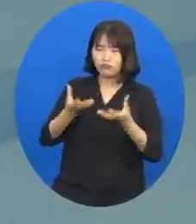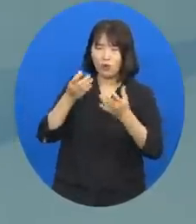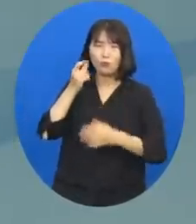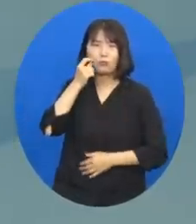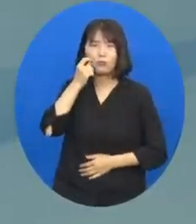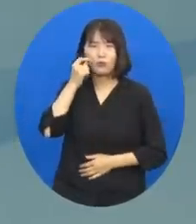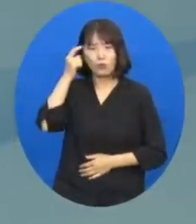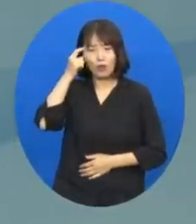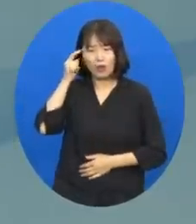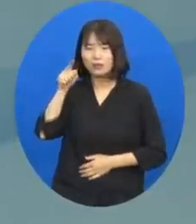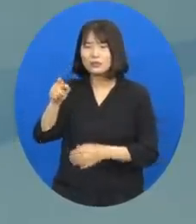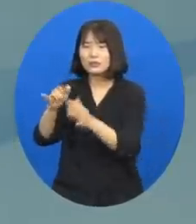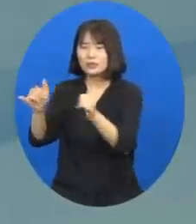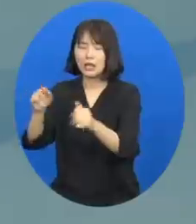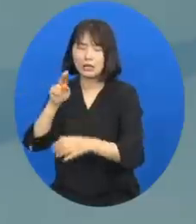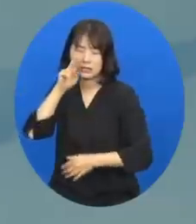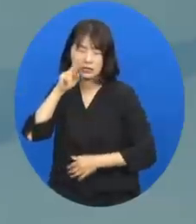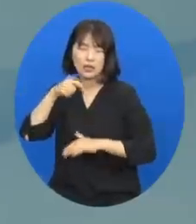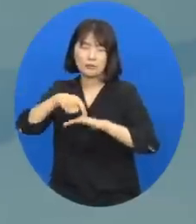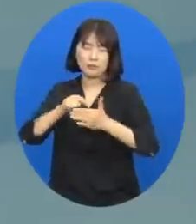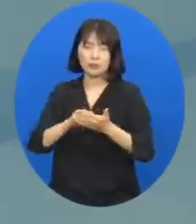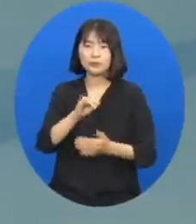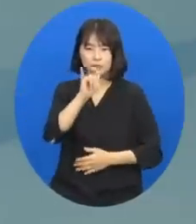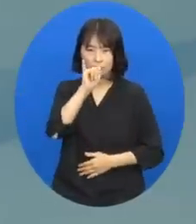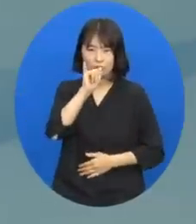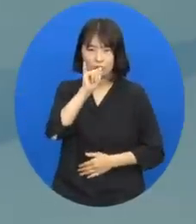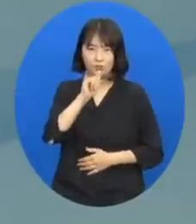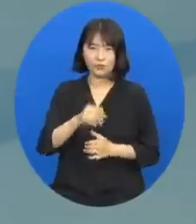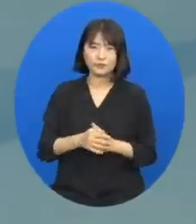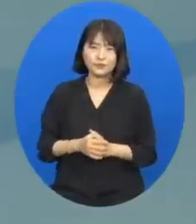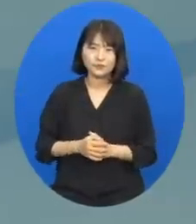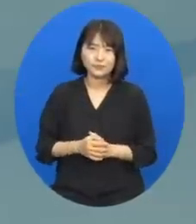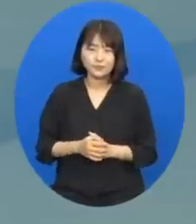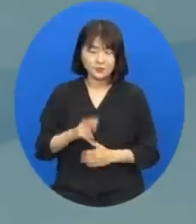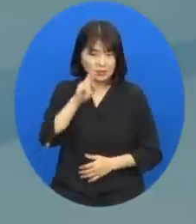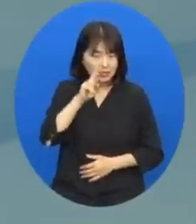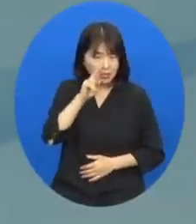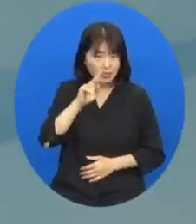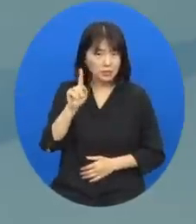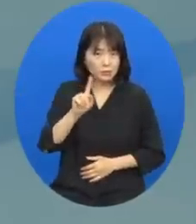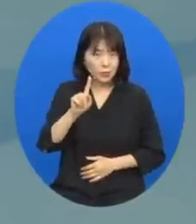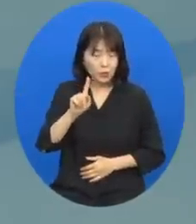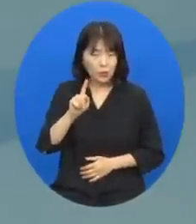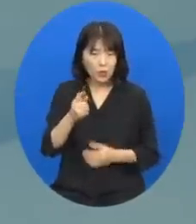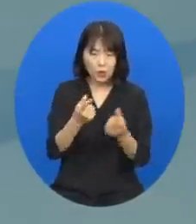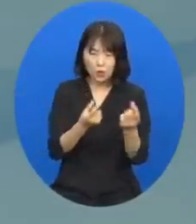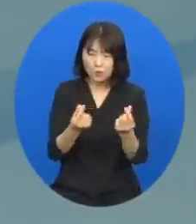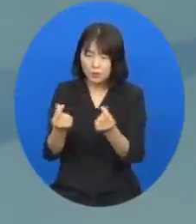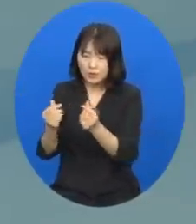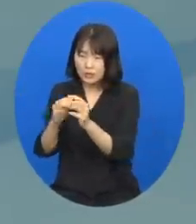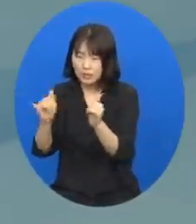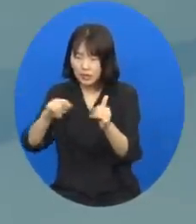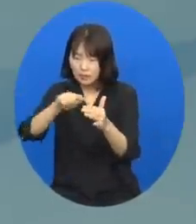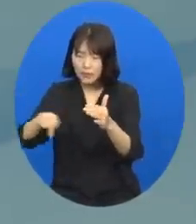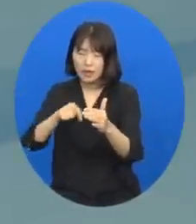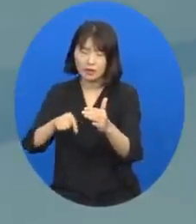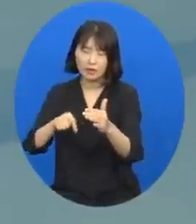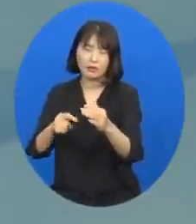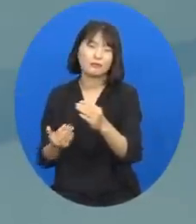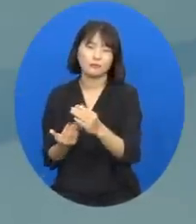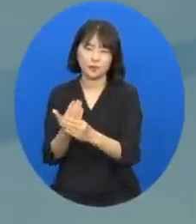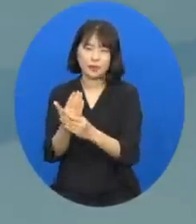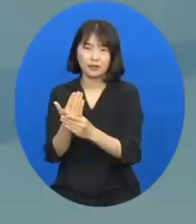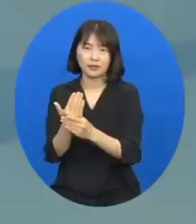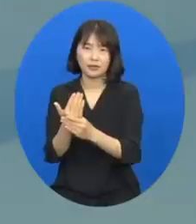내가 그 사람을 시기하고 있다는 거 아니까 이렇게 시기는 요 비슷한 사람들 사이에서 벌어지는 것입니다 그래서